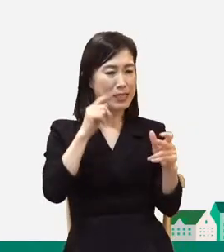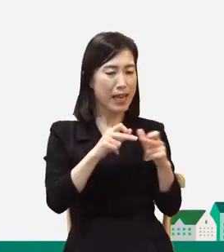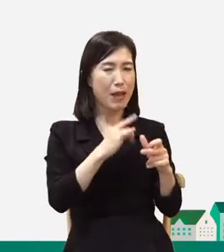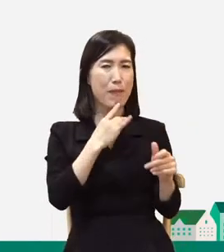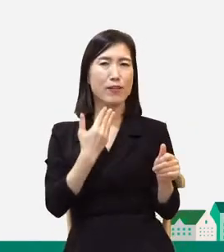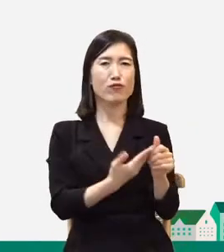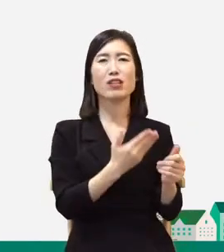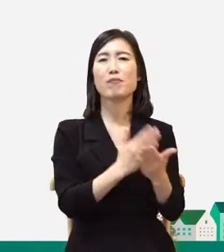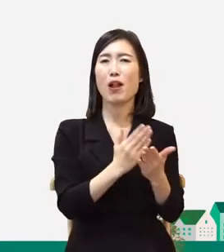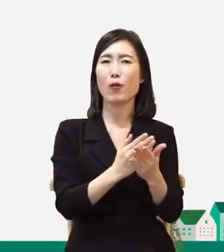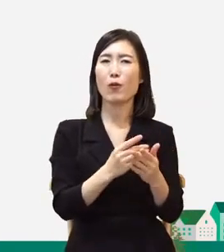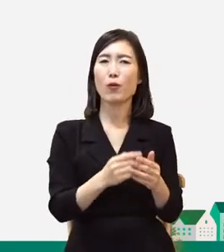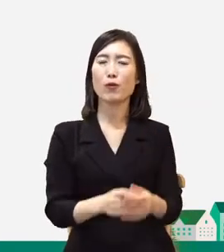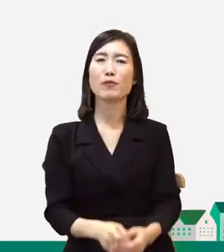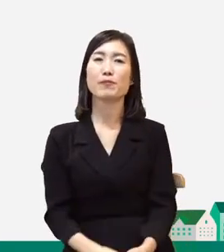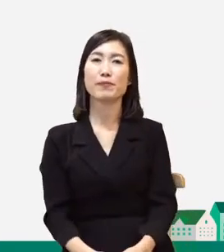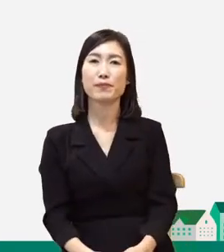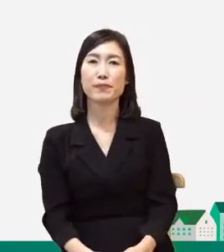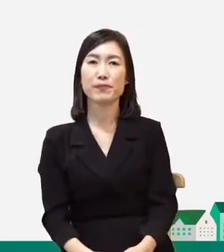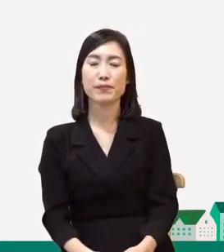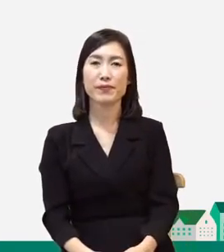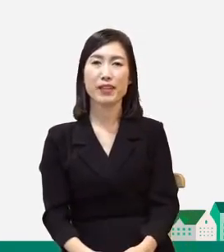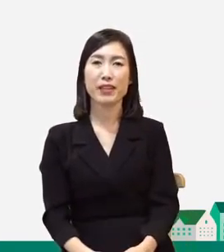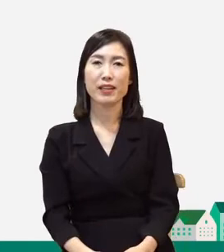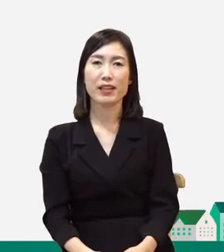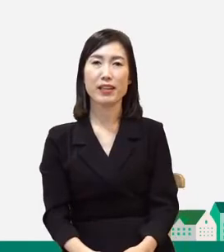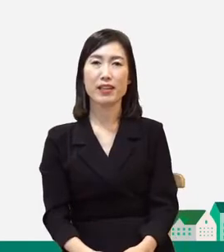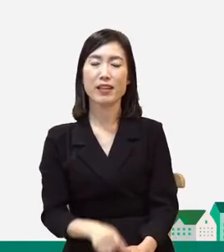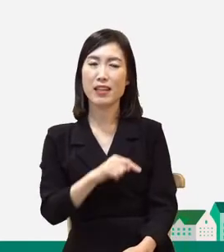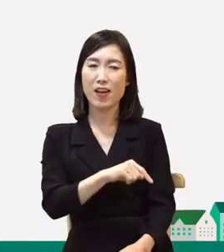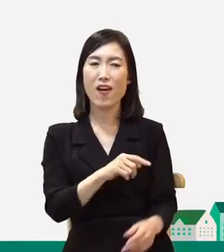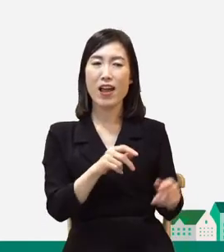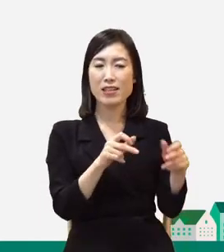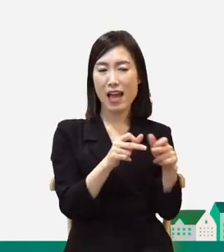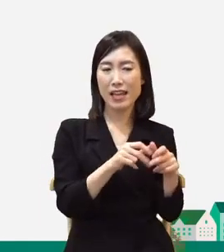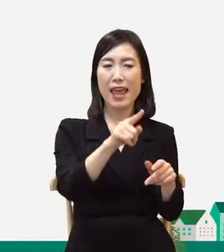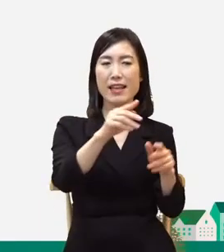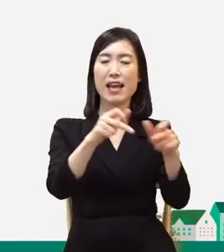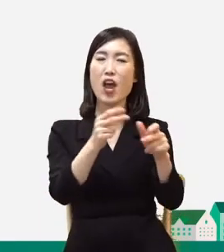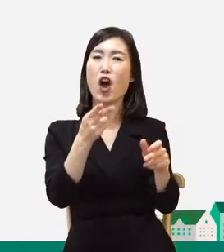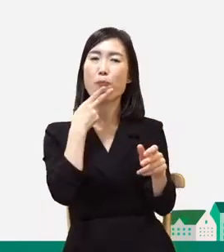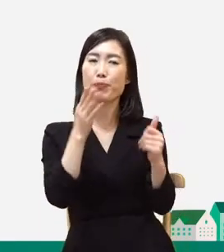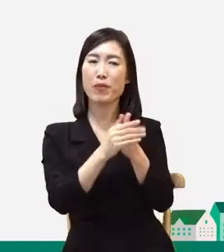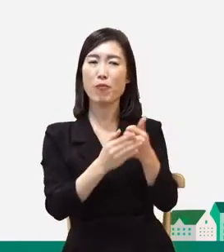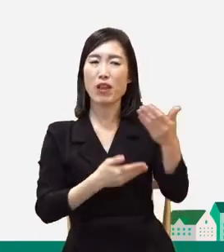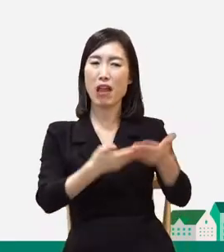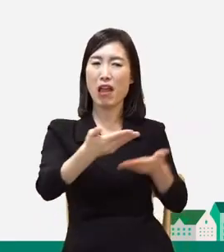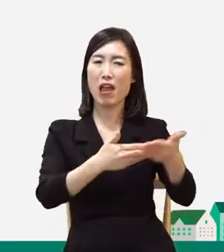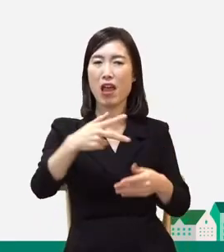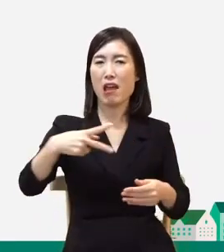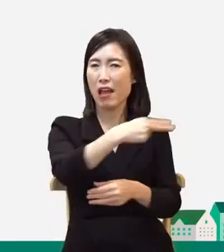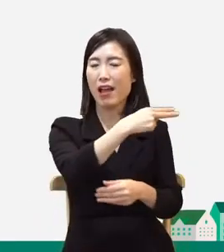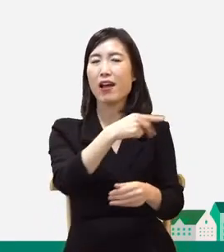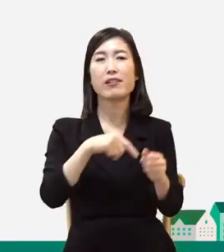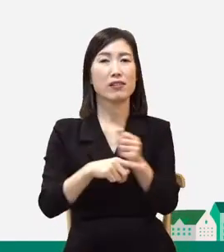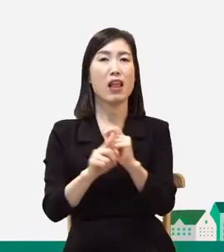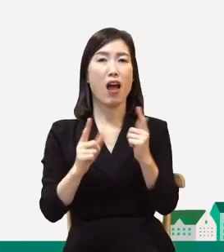그래서 이 부분들은 뭐 그 장애인이고 비장애인이어서 관계가 없다는 게 아니라 어쨌든 뭐 단지형